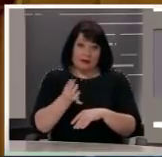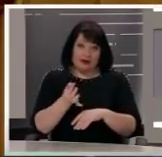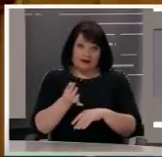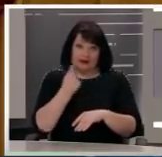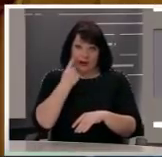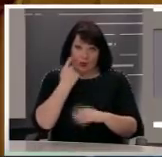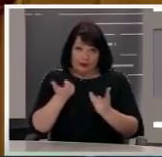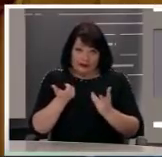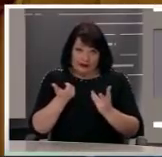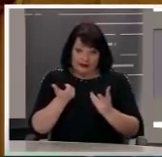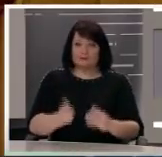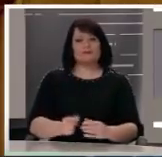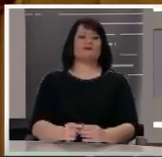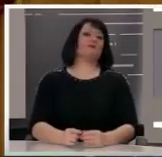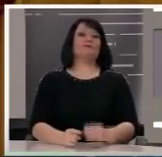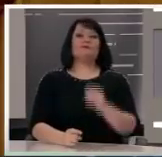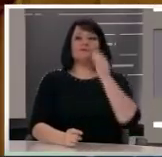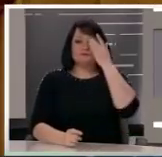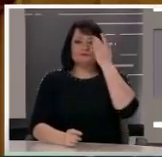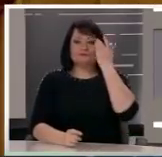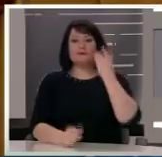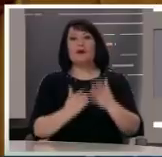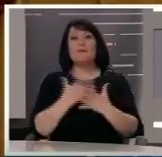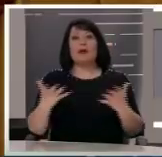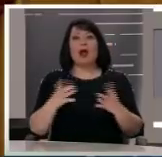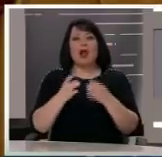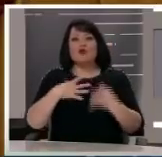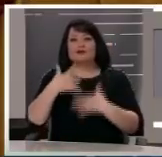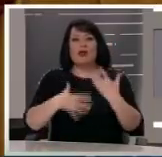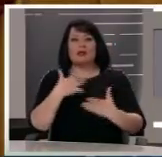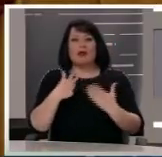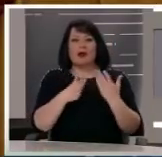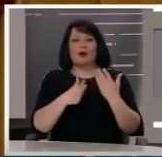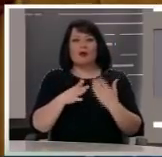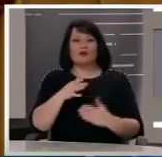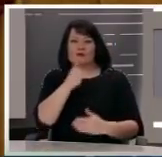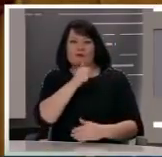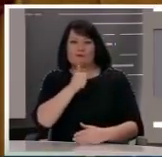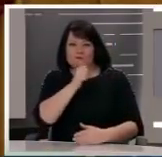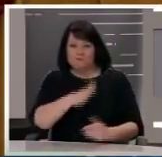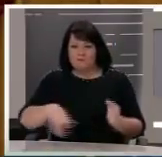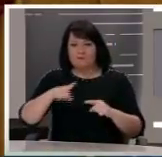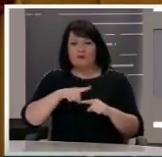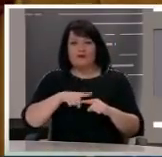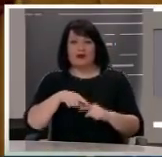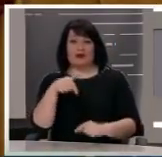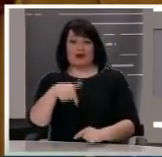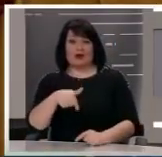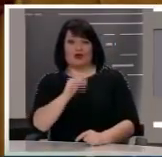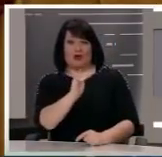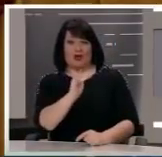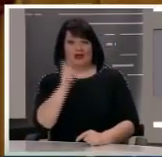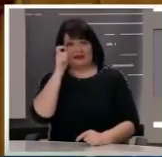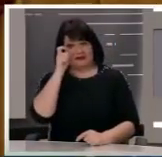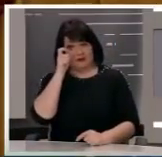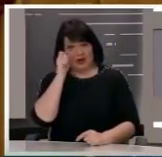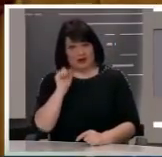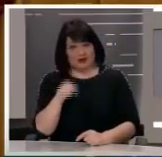λίγο. Ωραία. Γι' αυτό το τεραστίων σκάνδαλο το οποίο ταλανίζει τη χώρα, συμφωνεί και ο κύριος Γεωργιάδης και ο κύριος